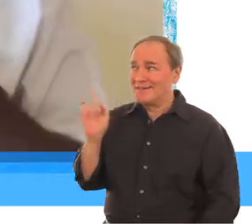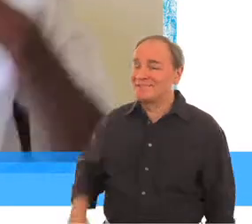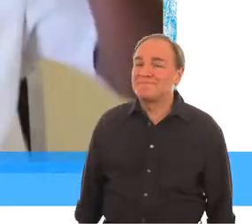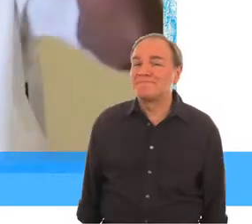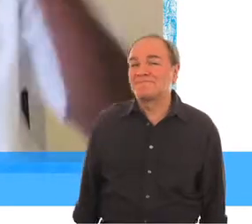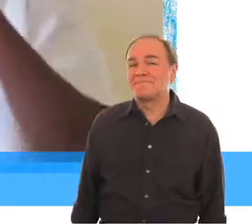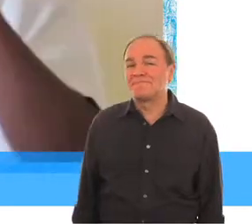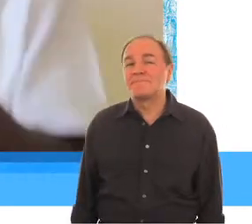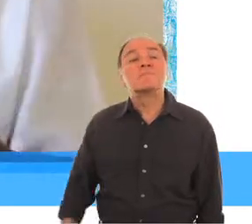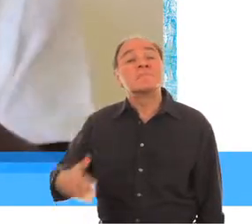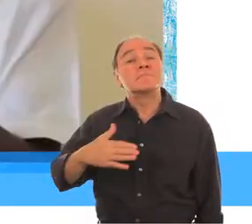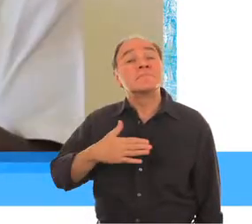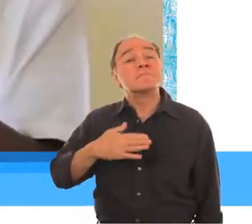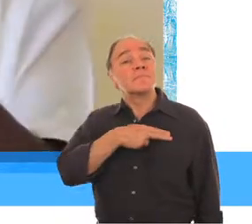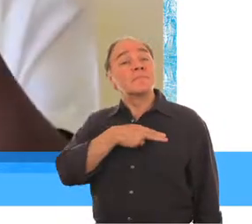signes.